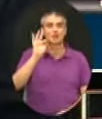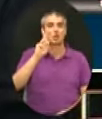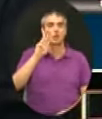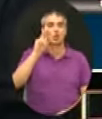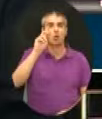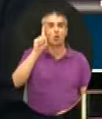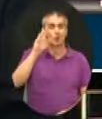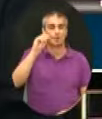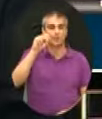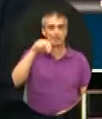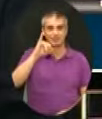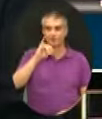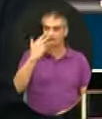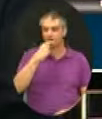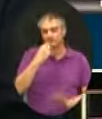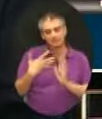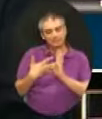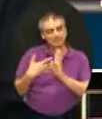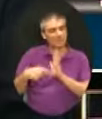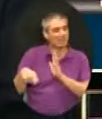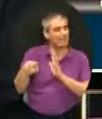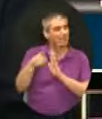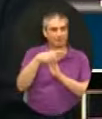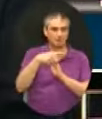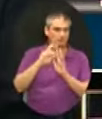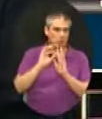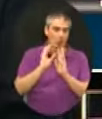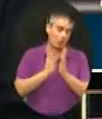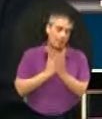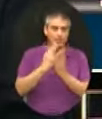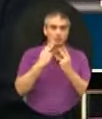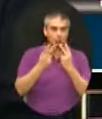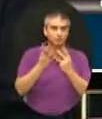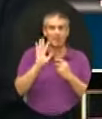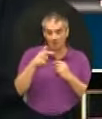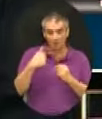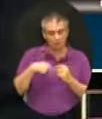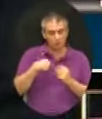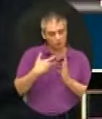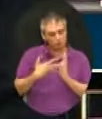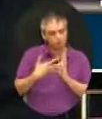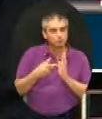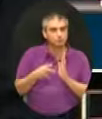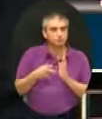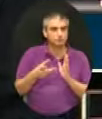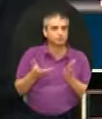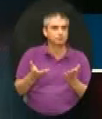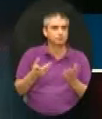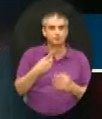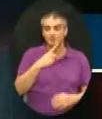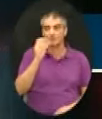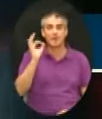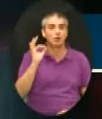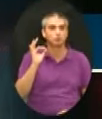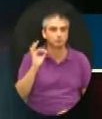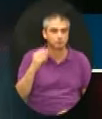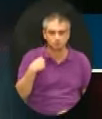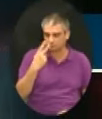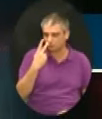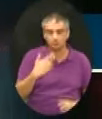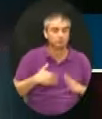היה איזה סקר כזה, לא כל כך אמין בתוצאות, אבל גם אם אנחנו לוקחים אותם כ-100%, אנחנו